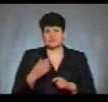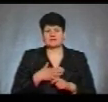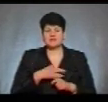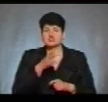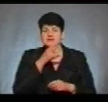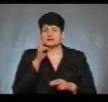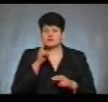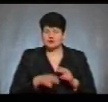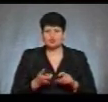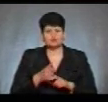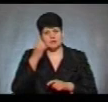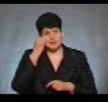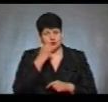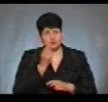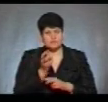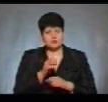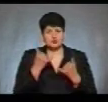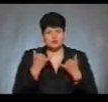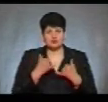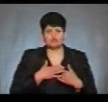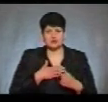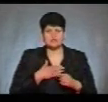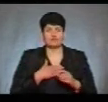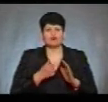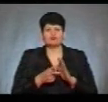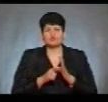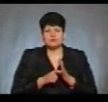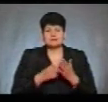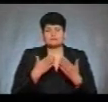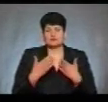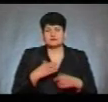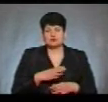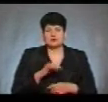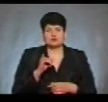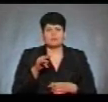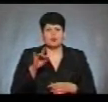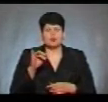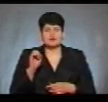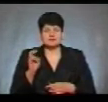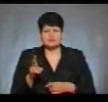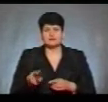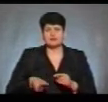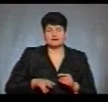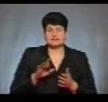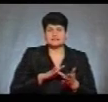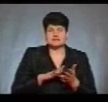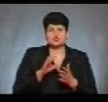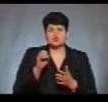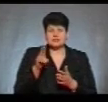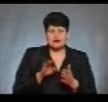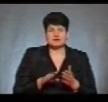час завершується. Я вам дуже дякую, що прийшли сьогодні до нас у студію. Нагадаю, ми спілкувалися із Ігорем Броциком, директором Центру соціальних